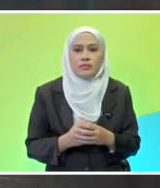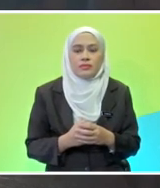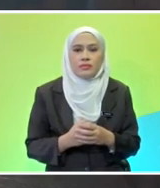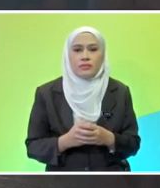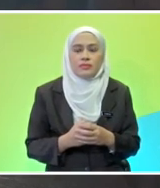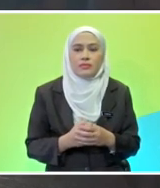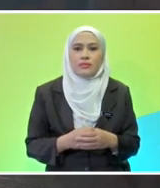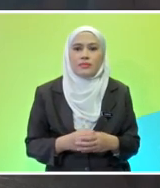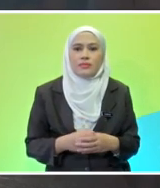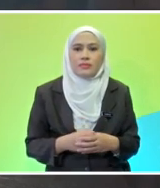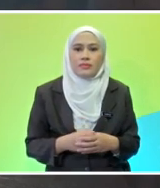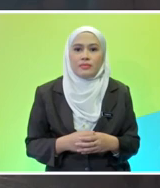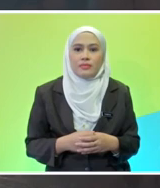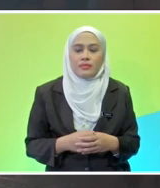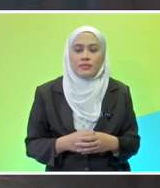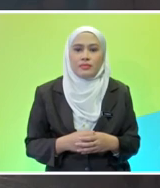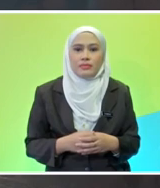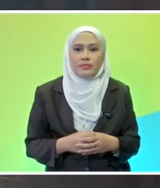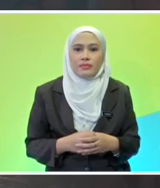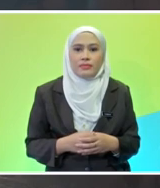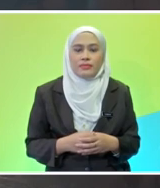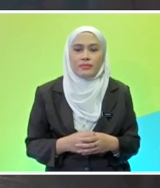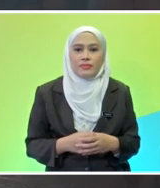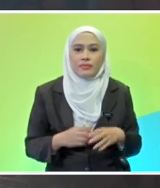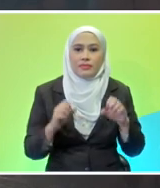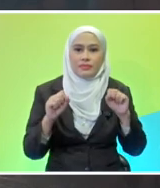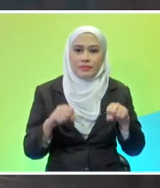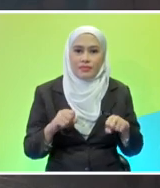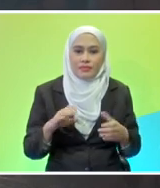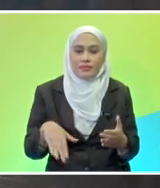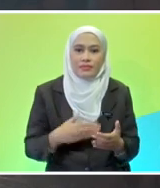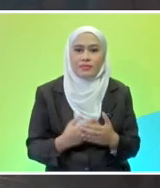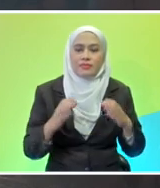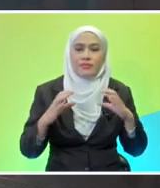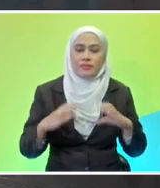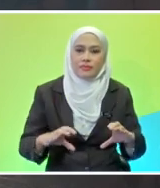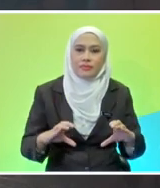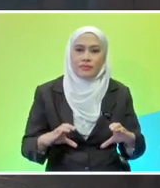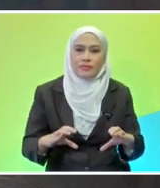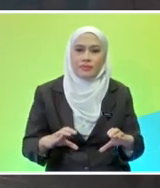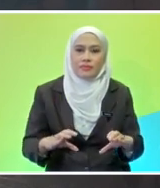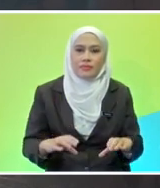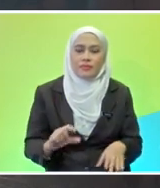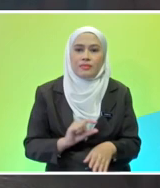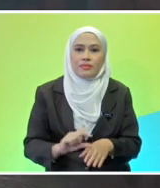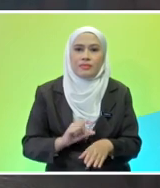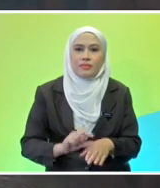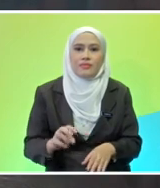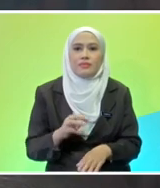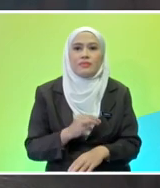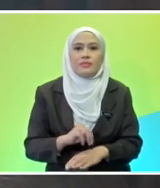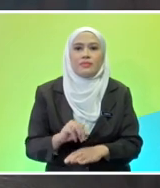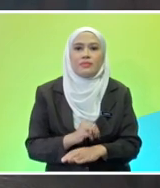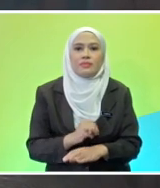Arafi kita buat macam nak tertidur cerita. Gitu boleh. Boleh cikgu. Alright, jom kita cuba guna muzik sekarang.